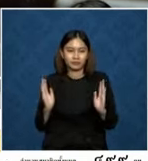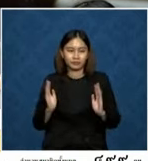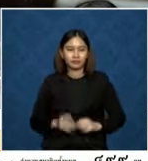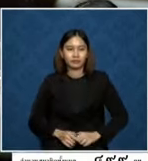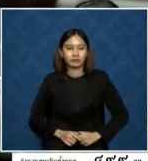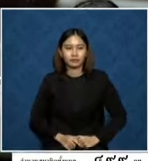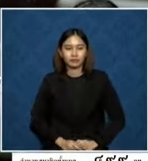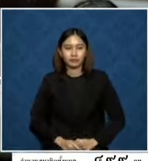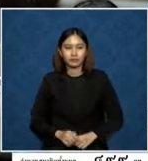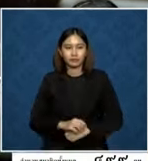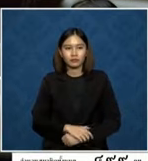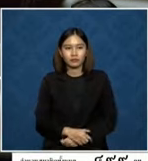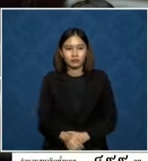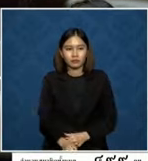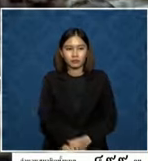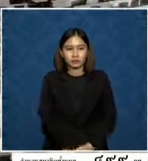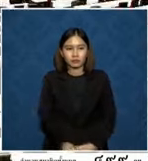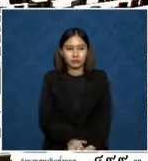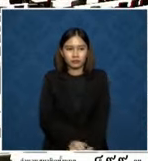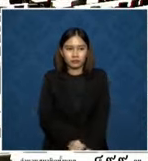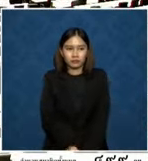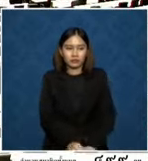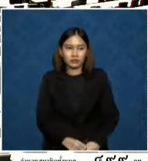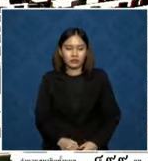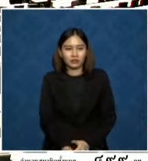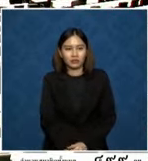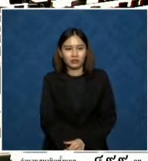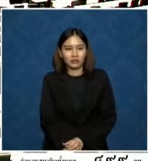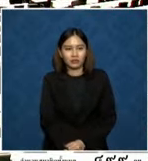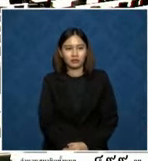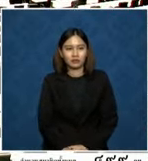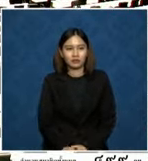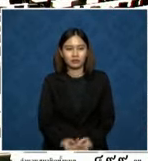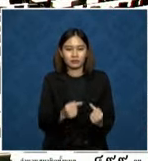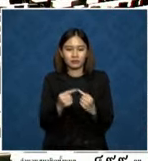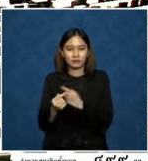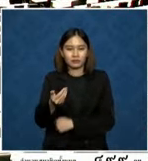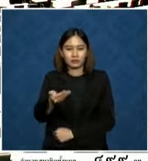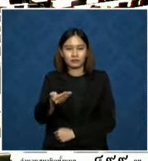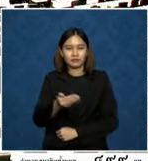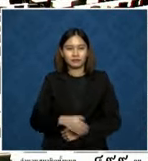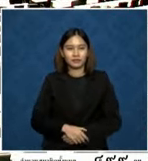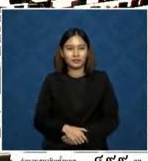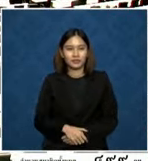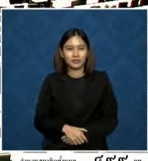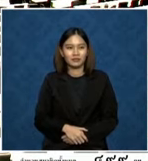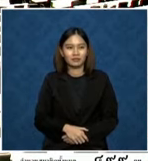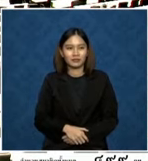ขอบคุณครับต่อไปท่านวิรัตพิมพนิชเชิญครับ